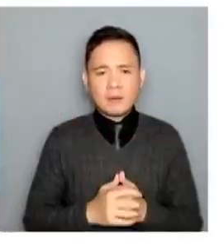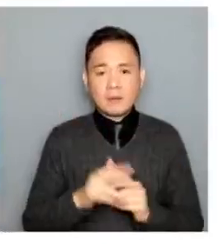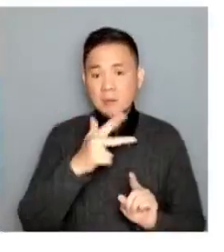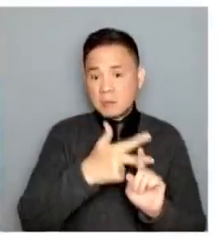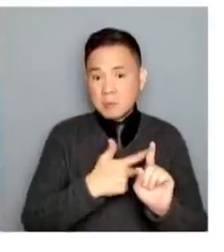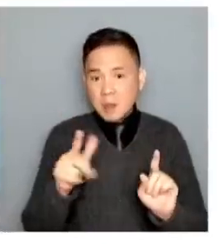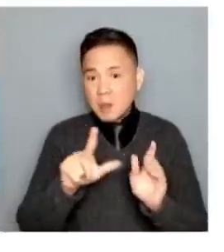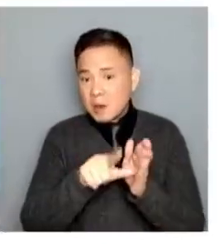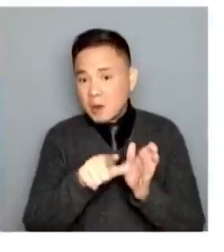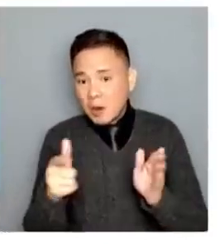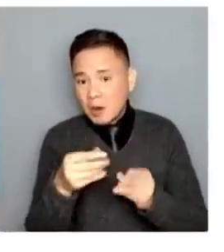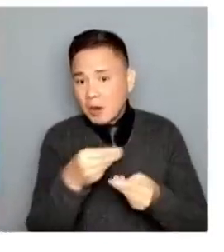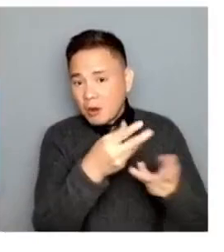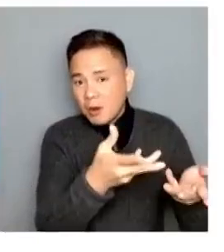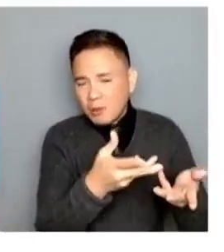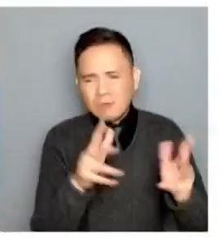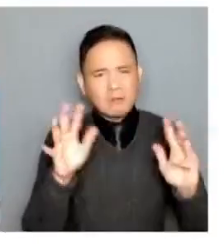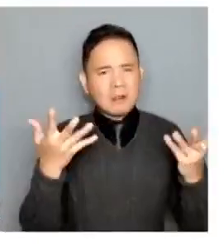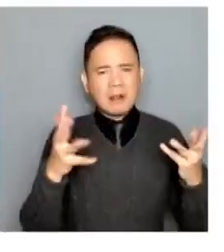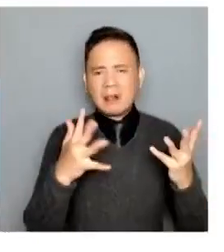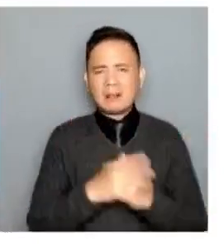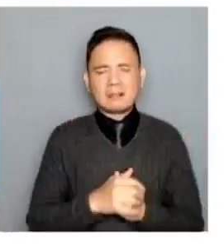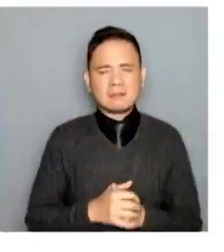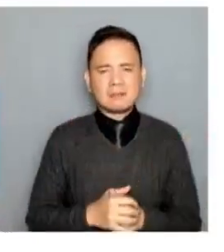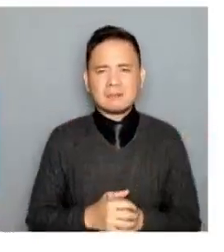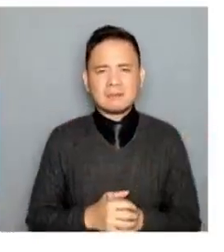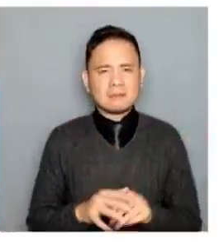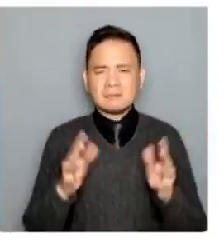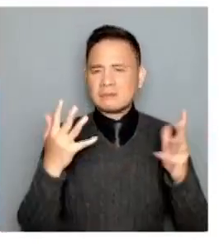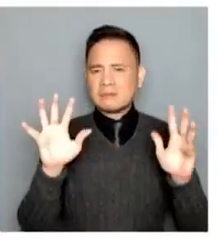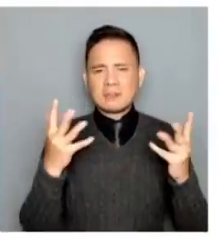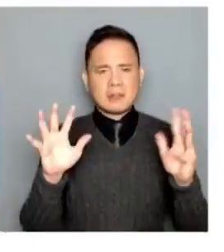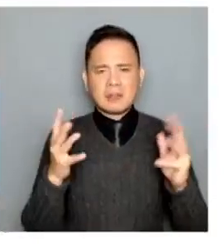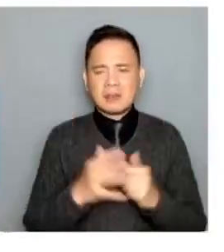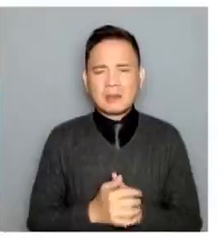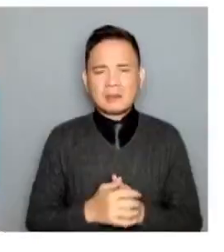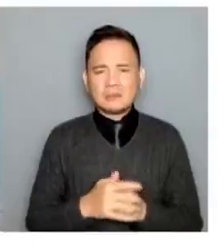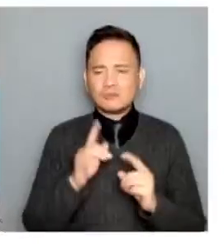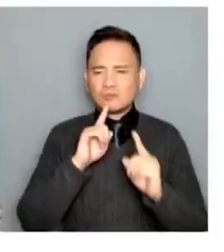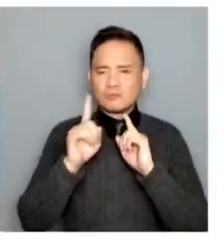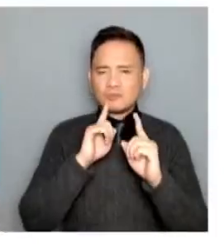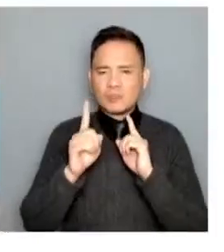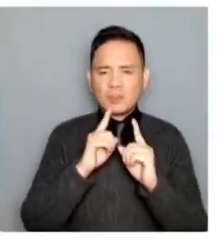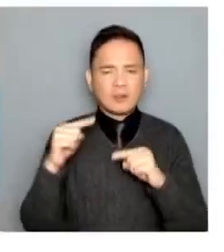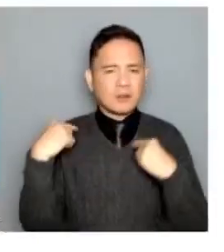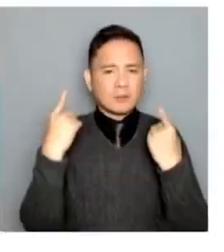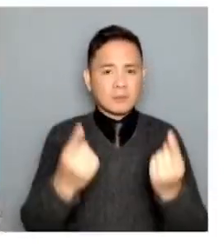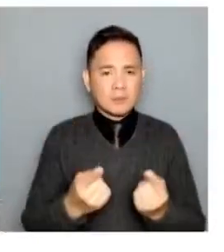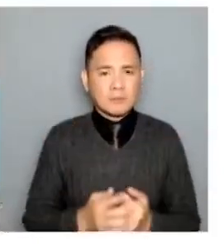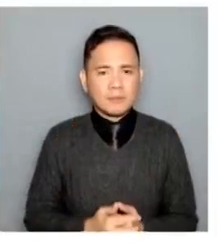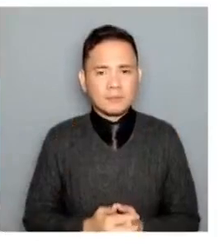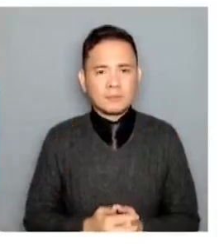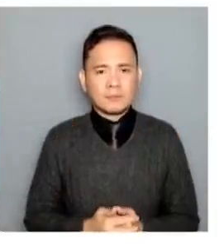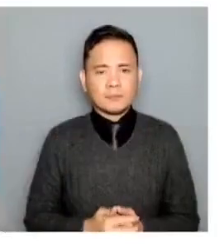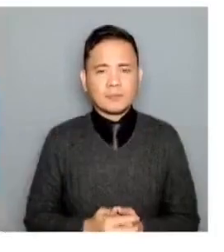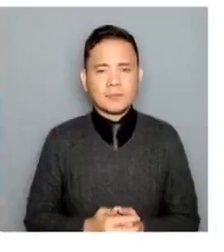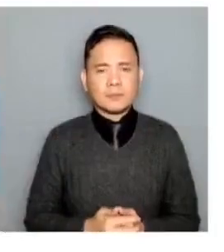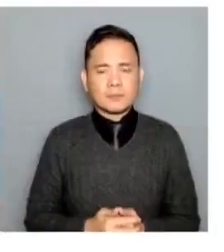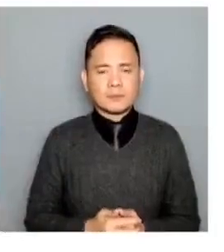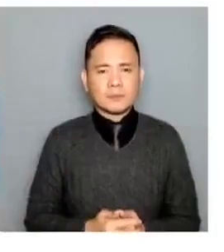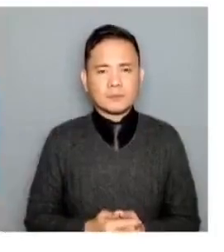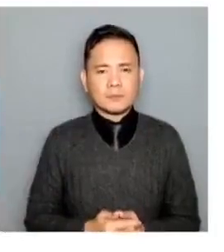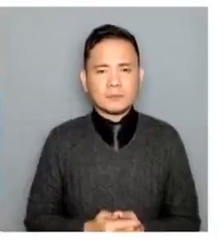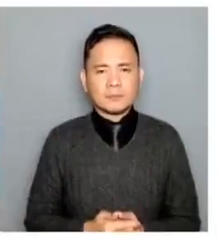magiging trabaho natin. Wala pa po, wala pang kumakausap natin para yung kompletong-kompleto po talaga.